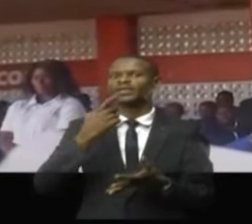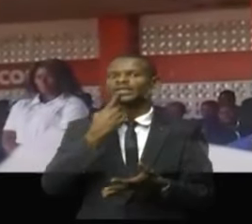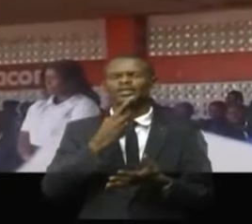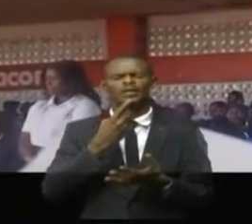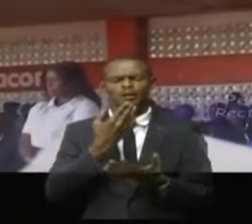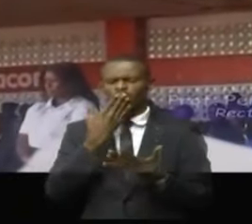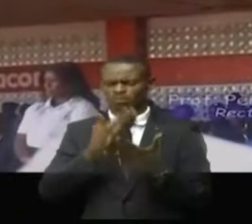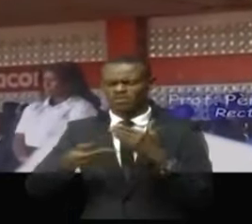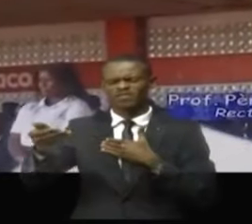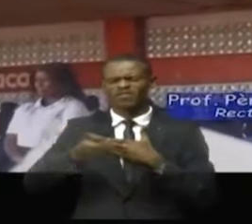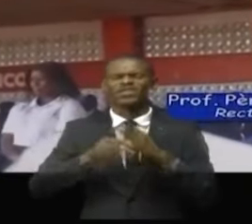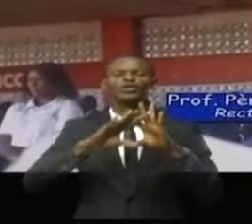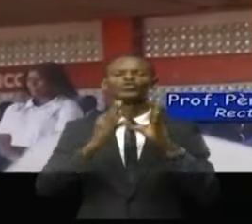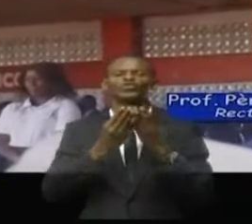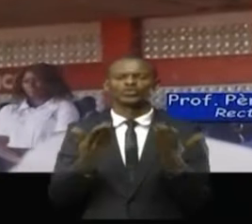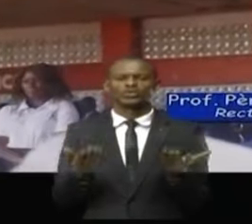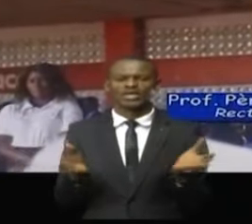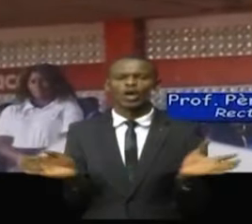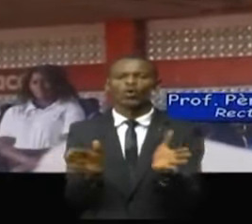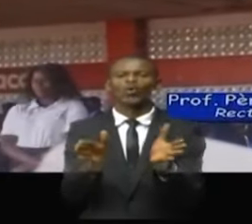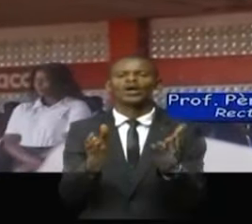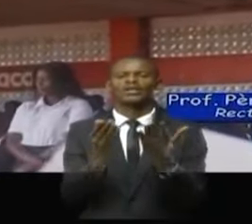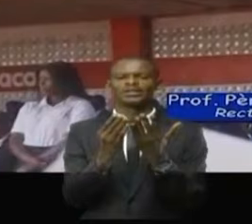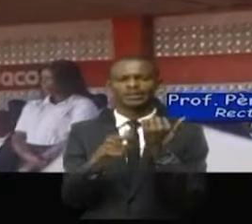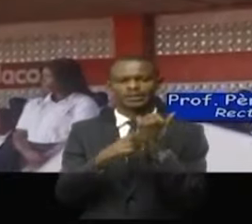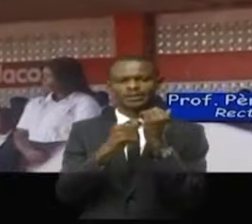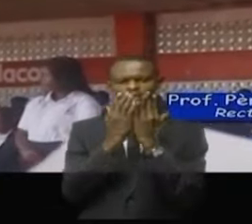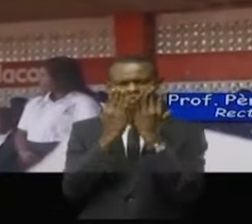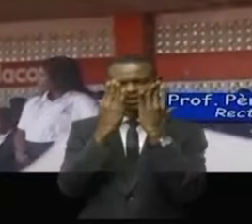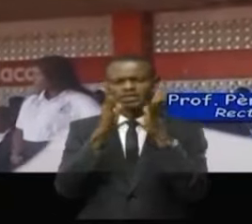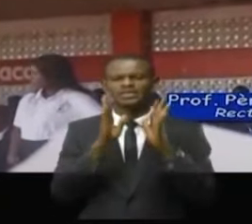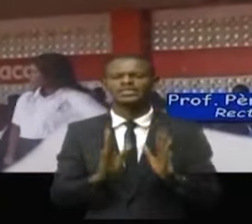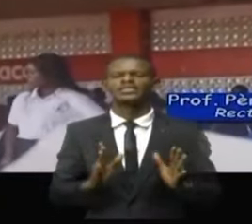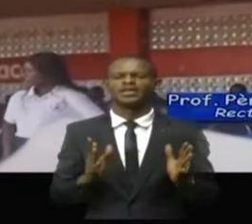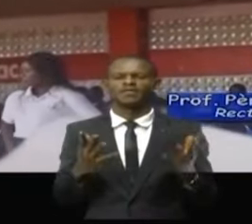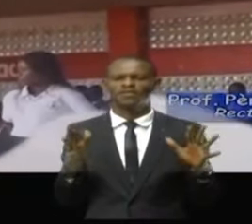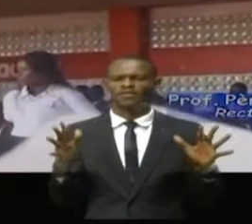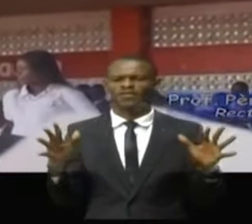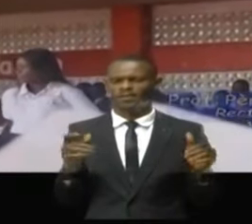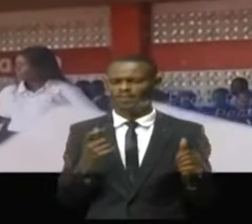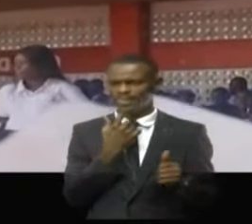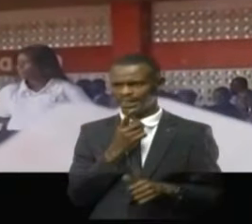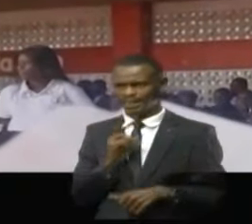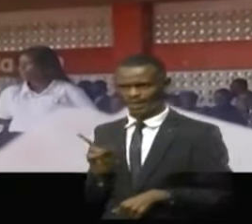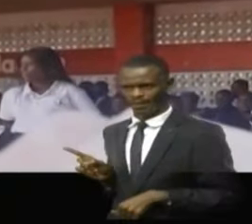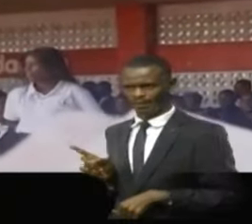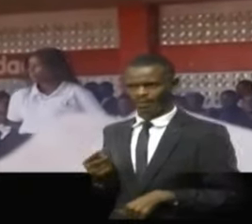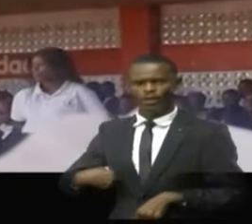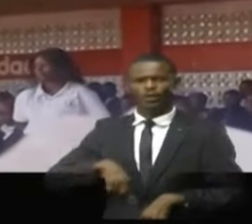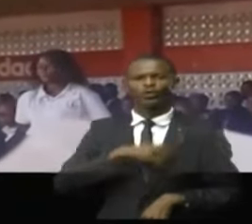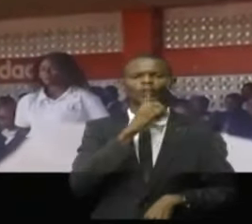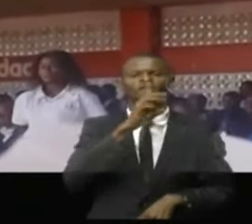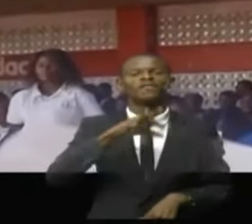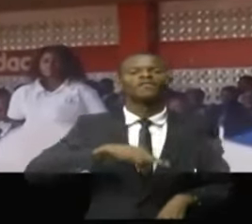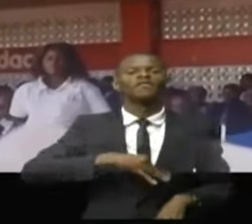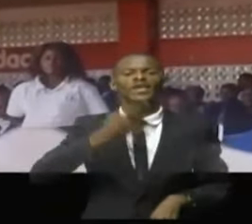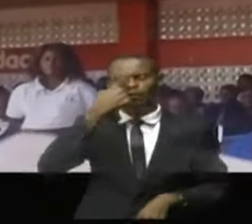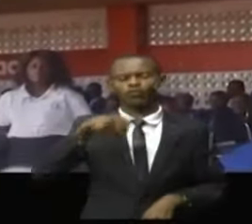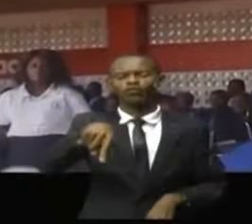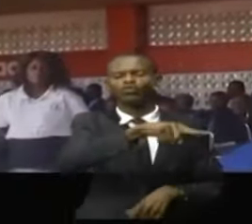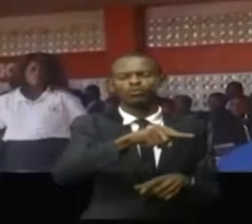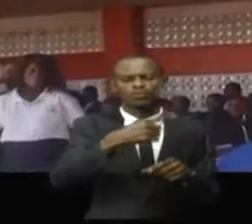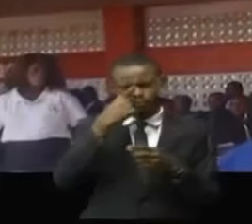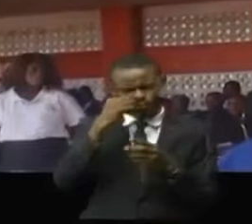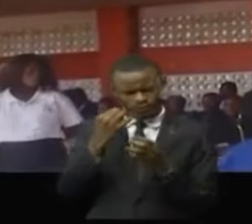de vous et fiers avec vous pour les diplômes qui va vous être décerné et nous vous félicitons